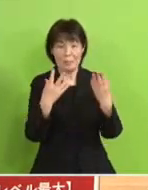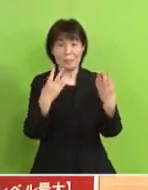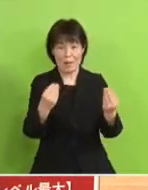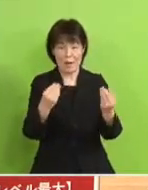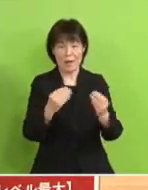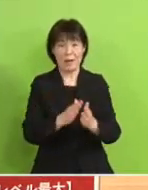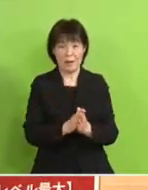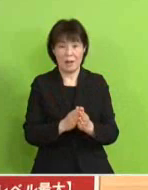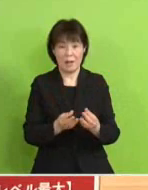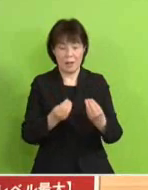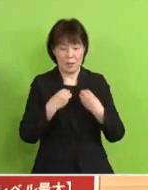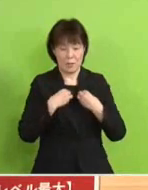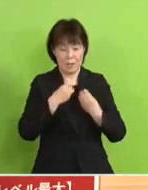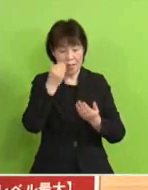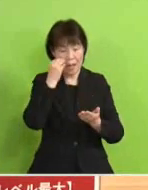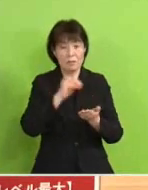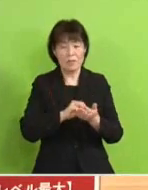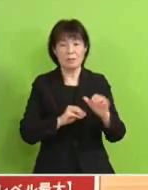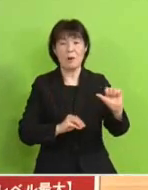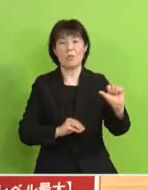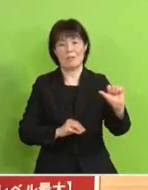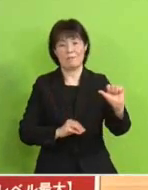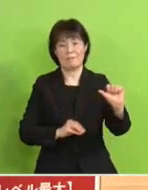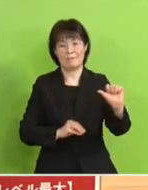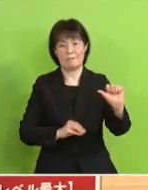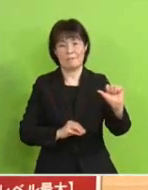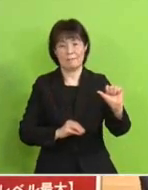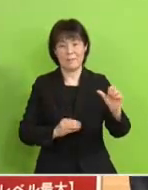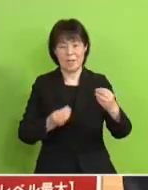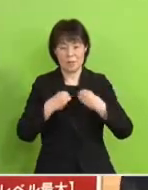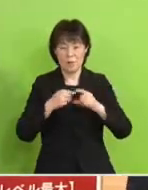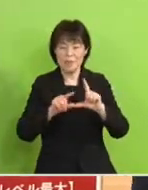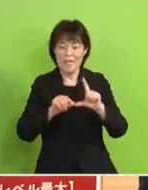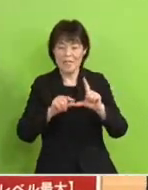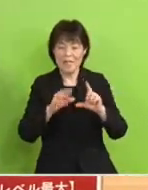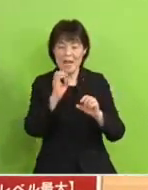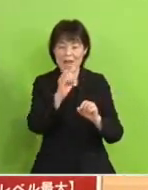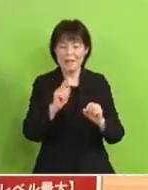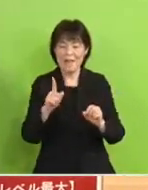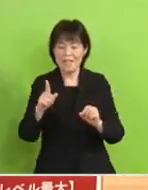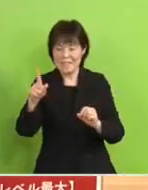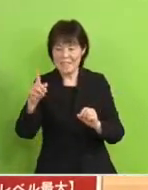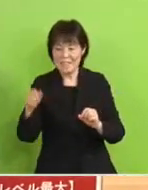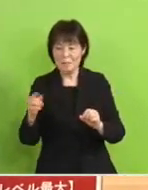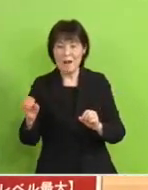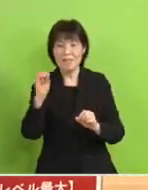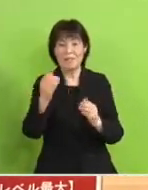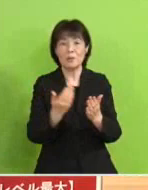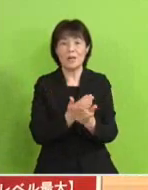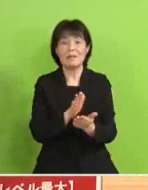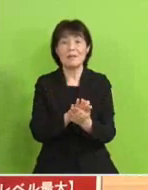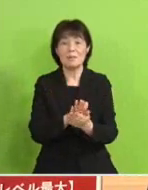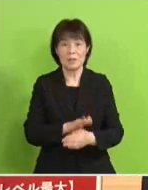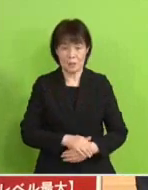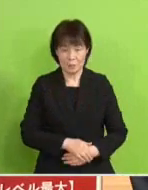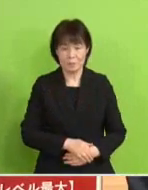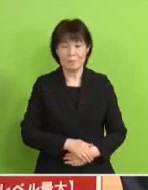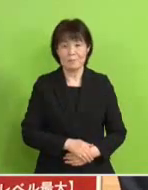行い、陽性確認は5件、陽性率は 0.1% となっています